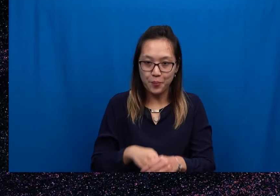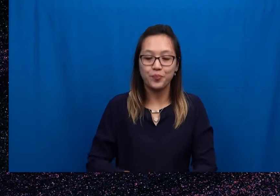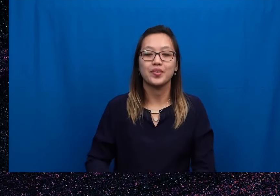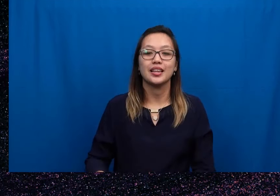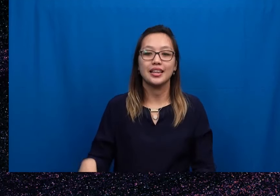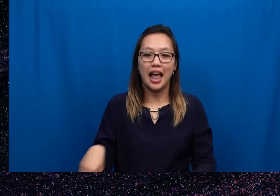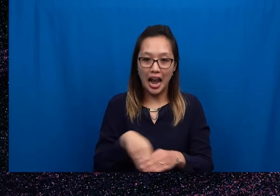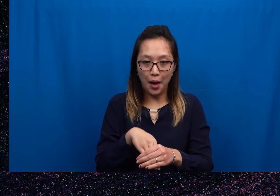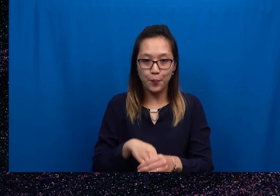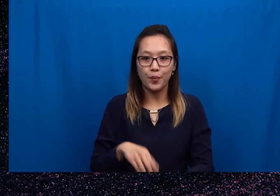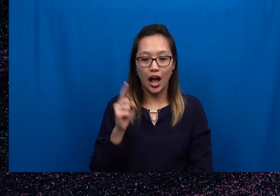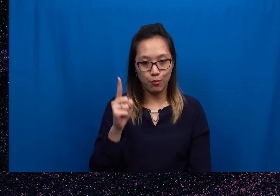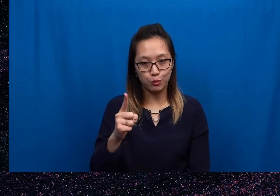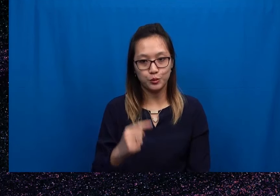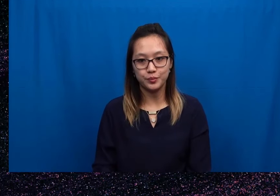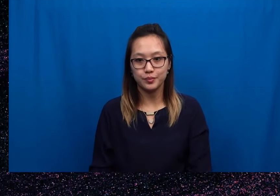Haleluya.